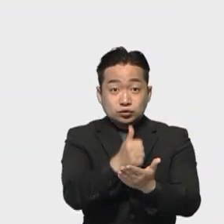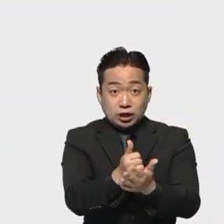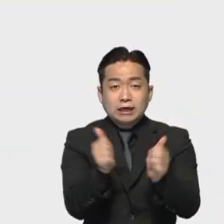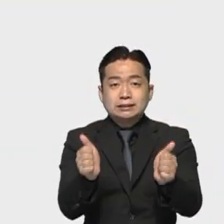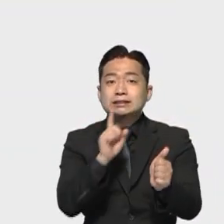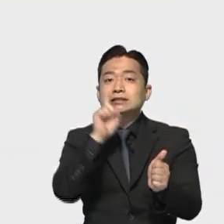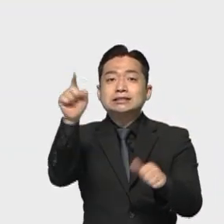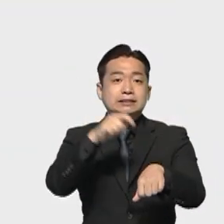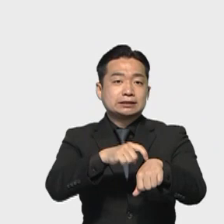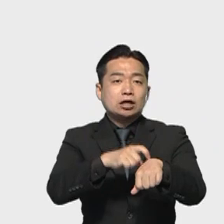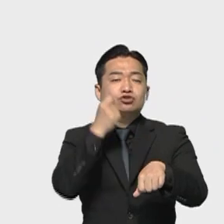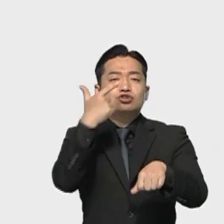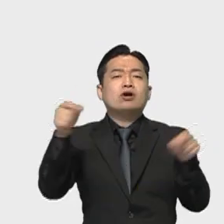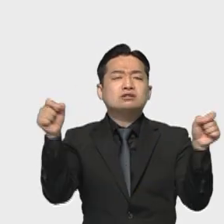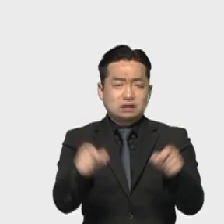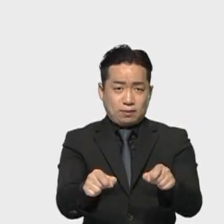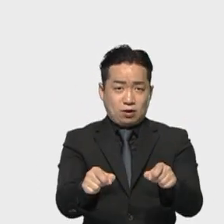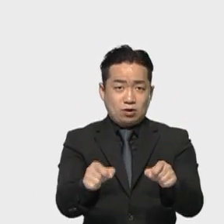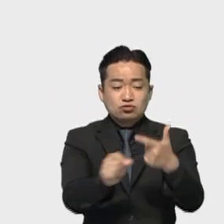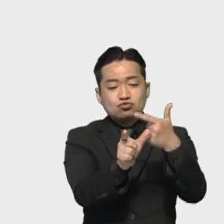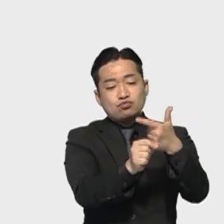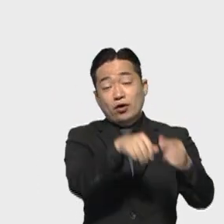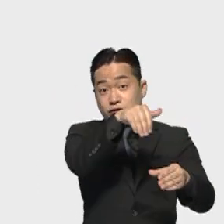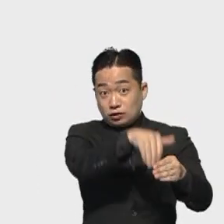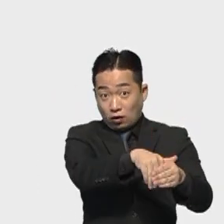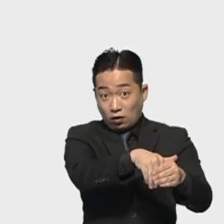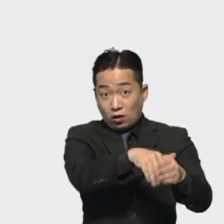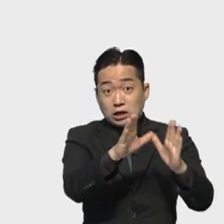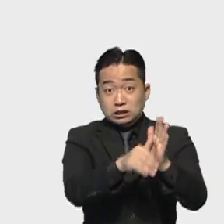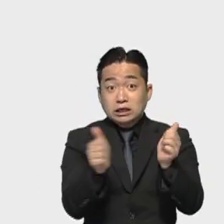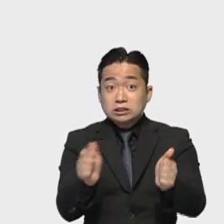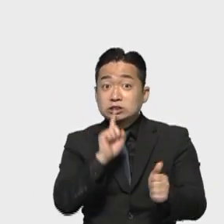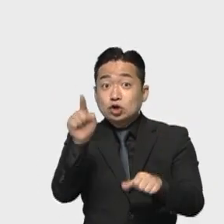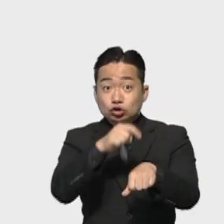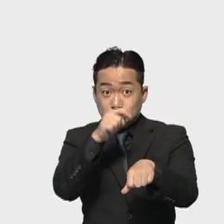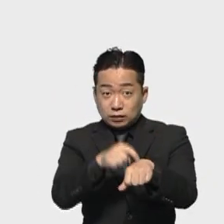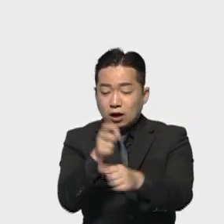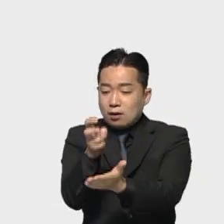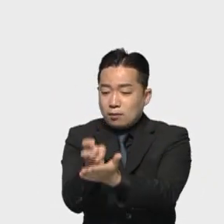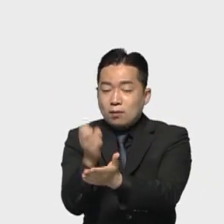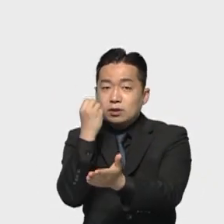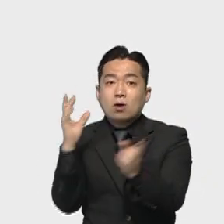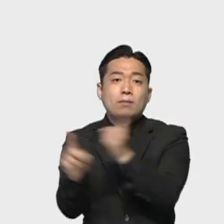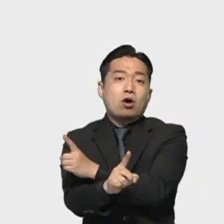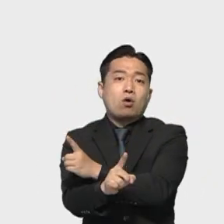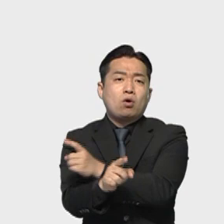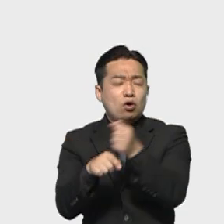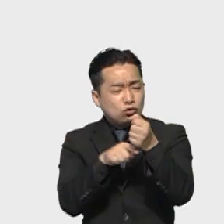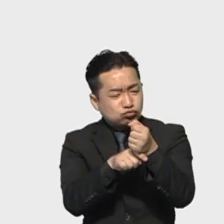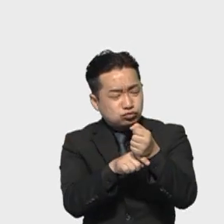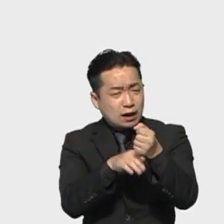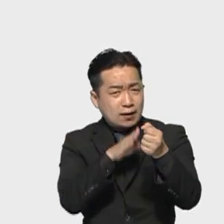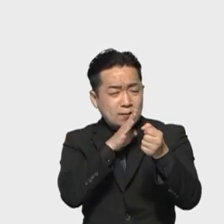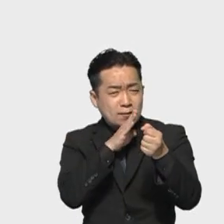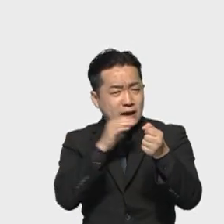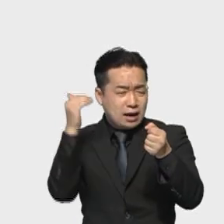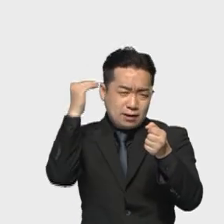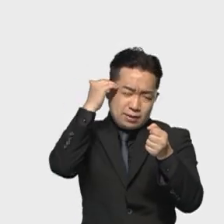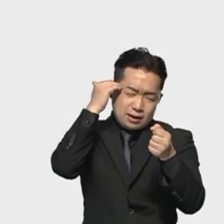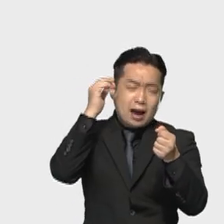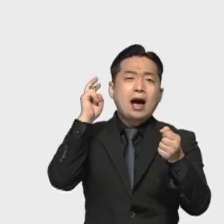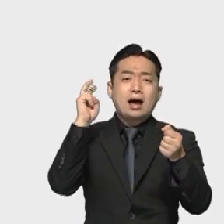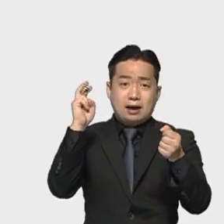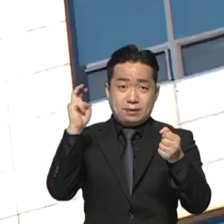6개월로 짧은데 6월 지방선거의 경우 공소시효 기간 중 세법이 시행돼 수사에 엄청난 혼란이 예상된다는